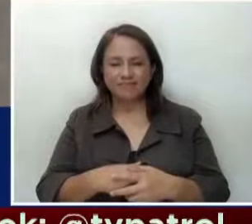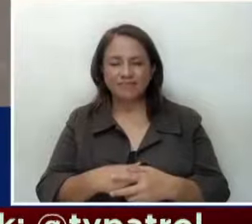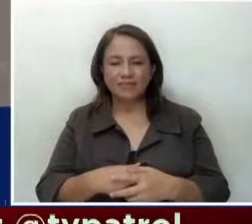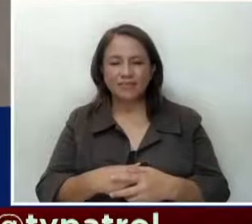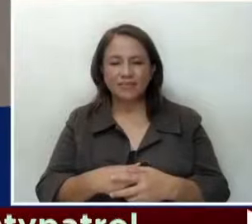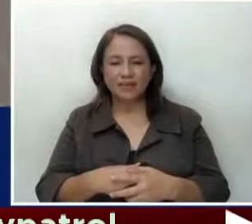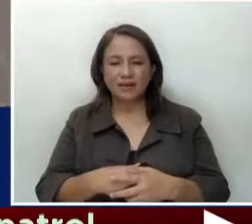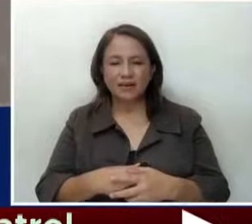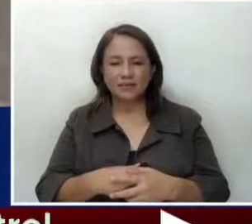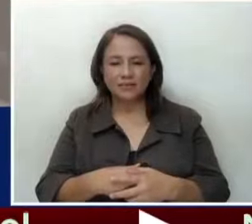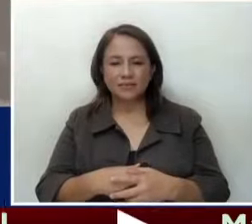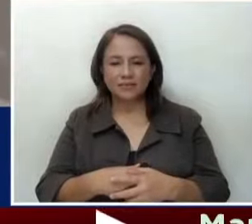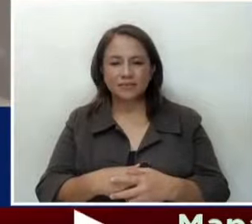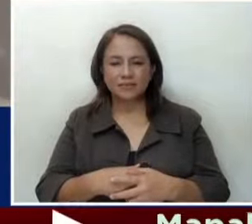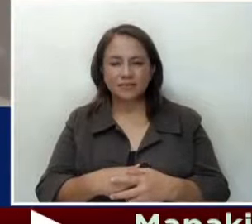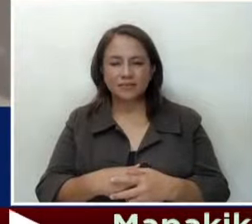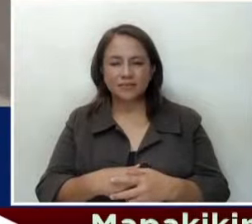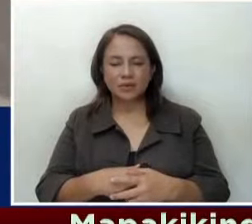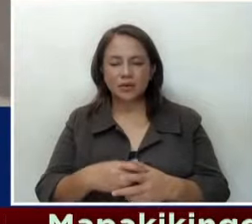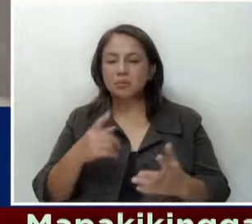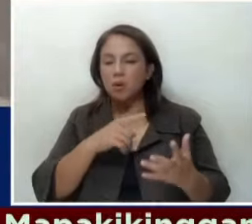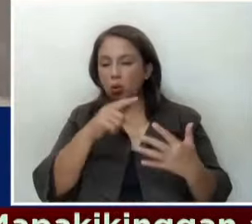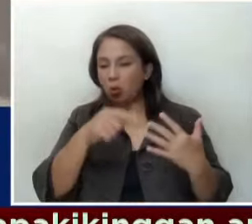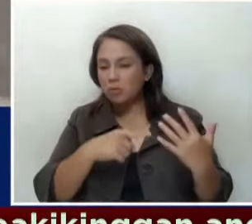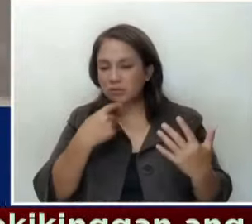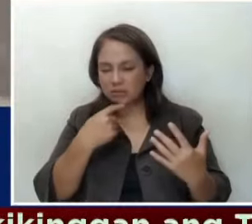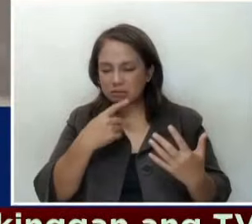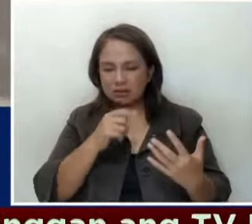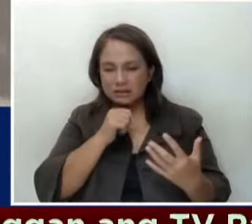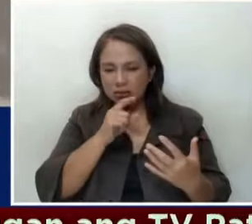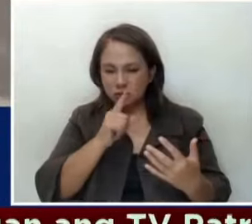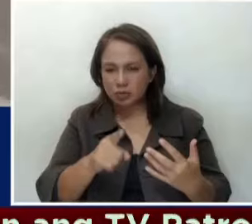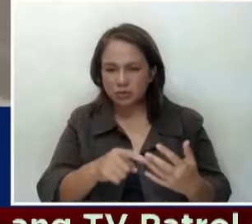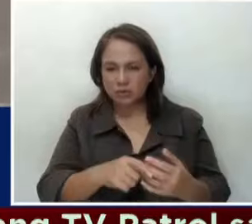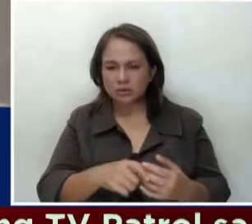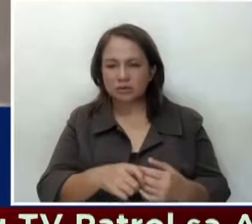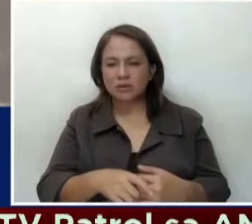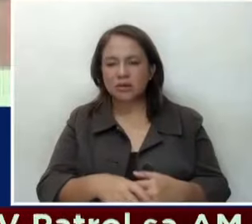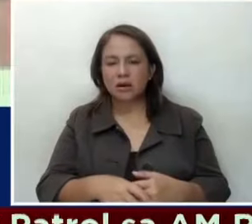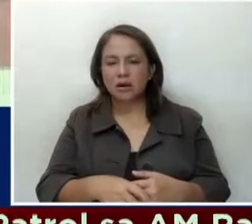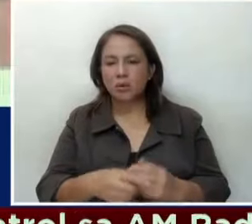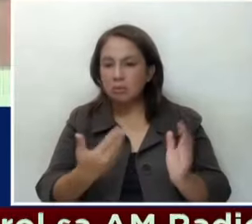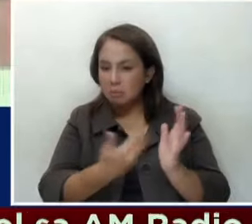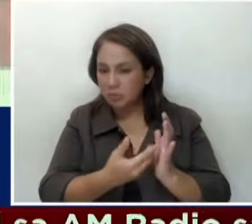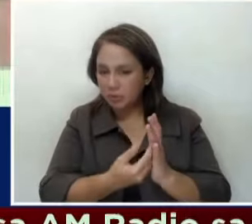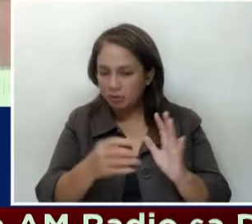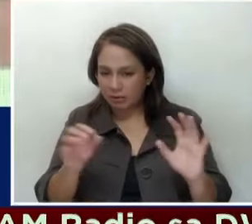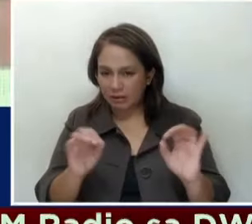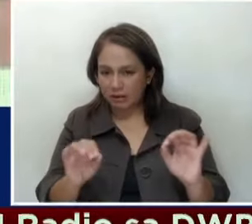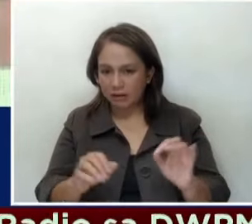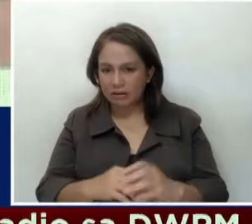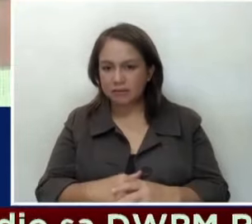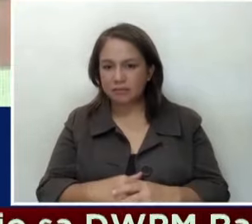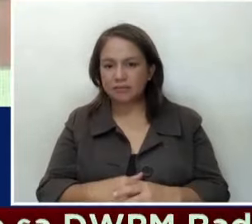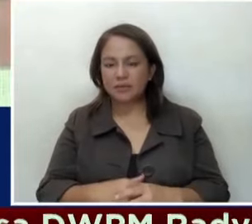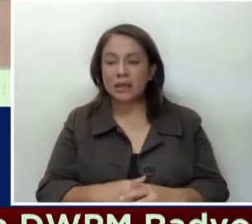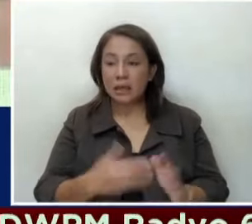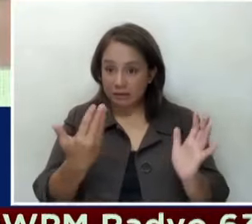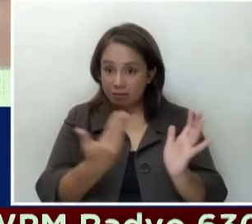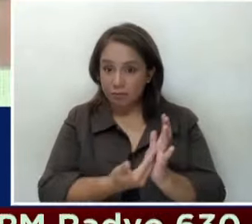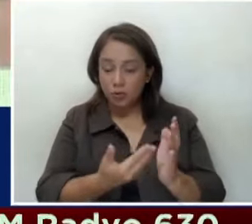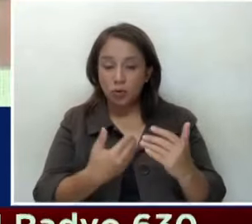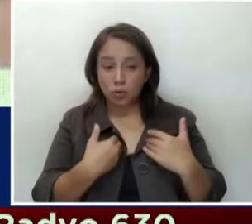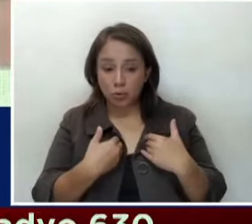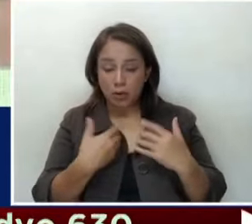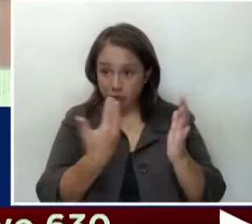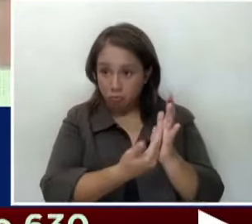libelous, is untrue, unwarranted, is racist. Kung ma-prove po nila yun, kahit na hindi ko natapos ito,